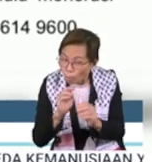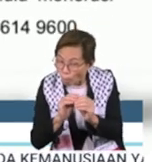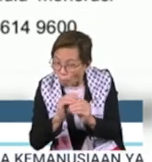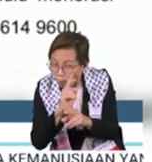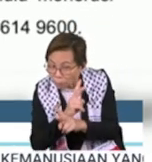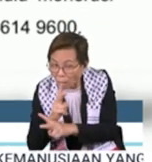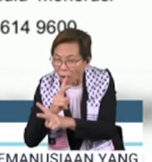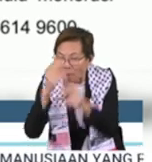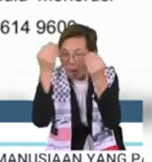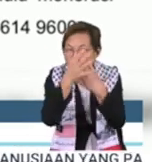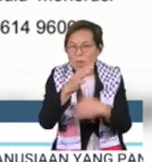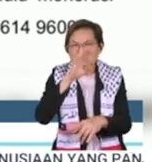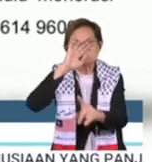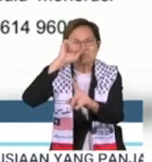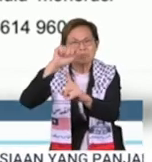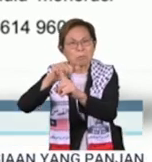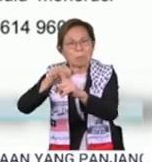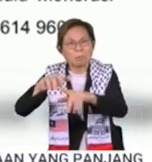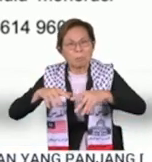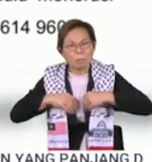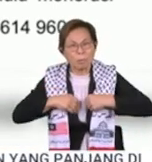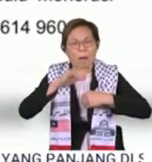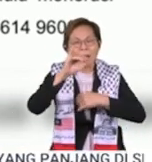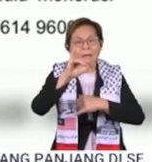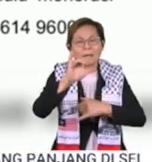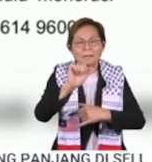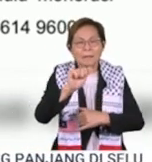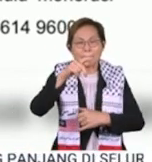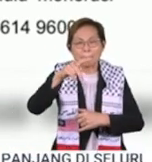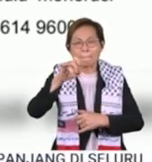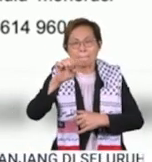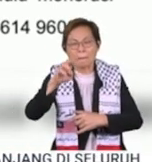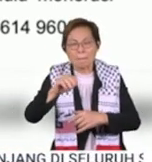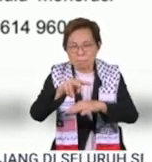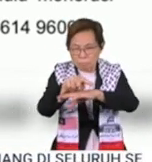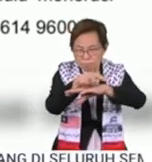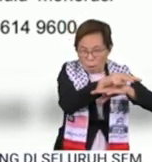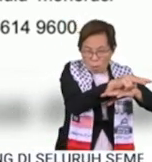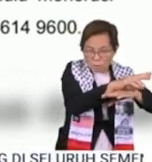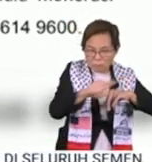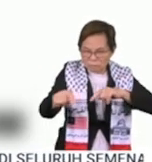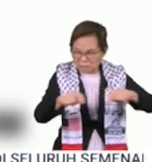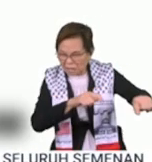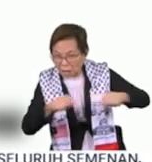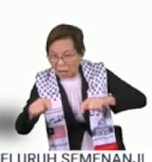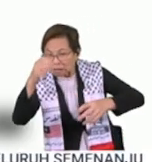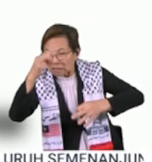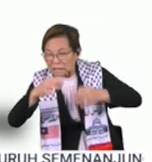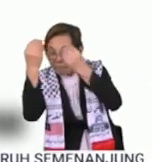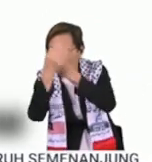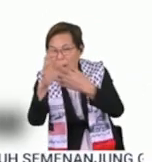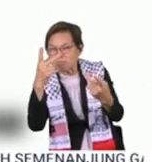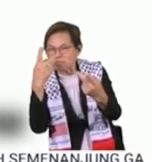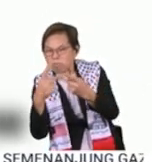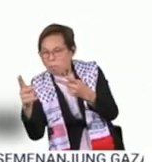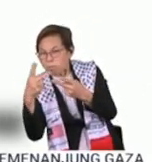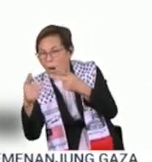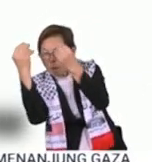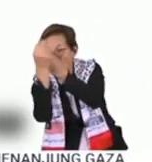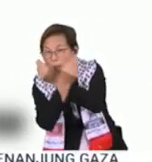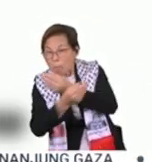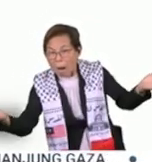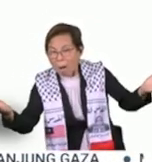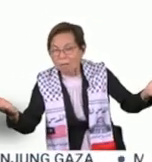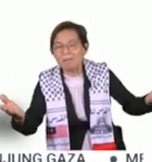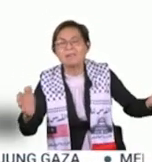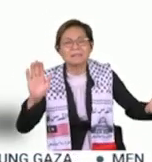berwaspada dengan maklumat tidak sahih yang diterima. YAPIM turut memantau dan mengambil tindakan jika terdapat sebarang maklumat tidak tepat yang